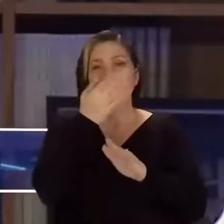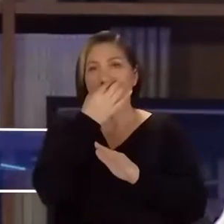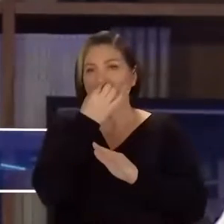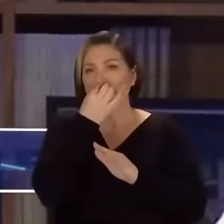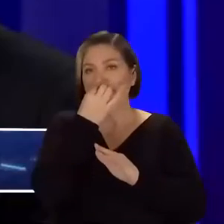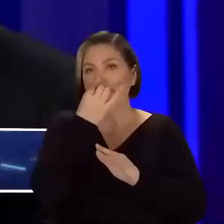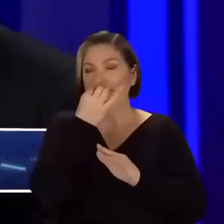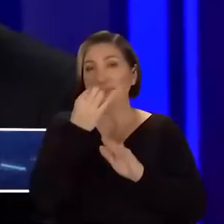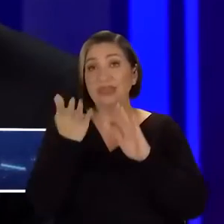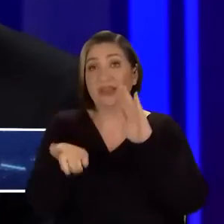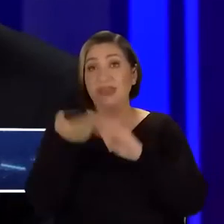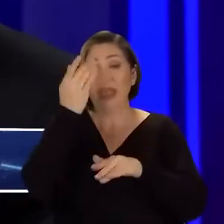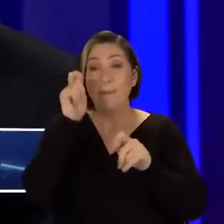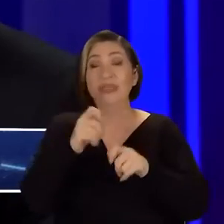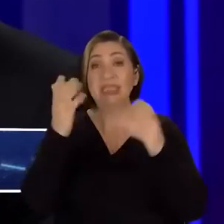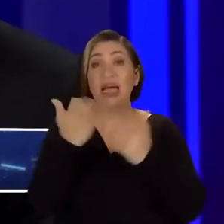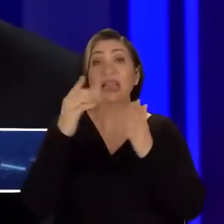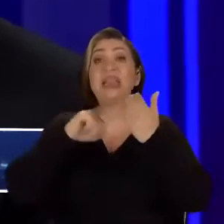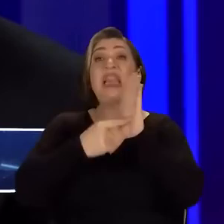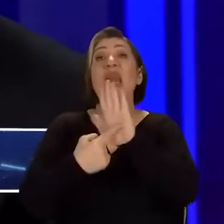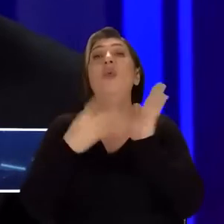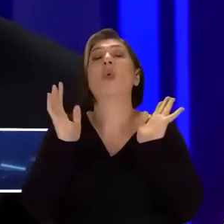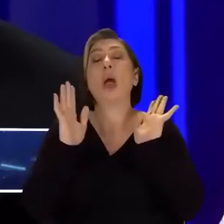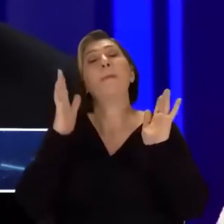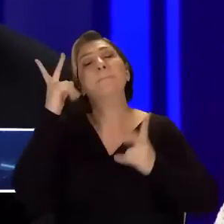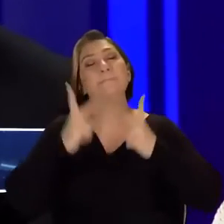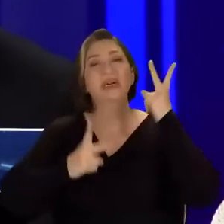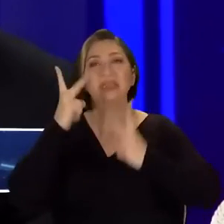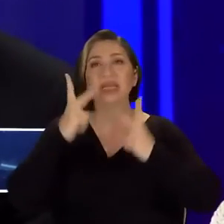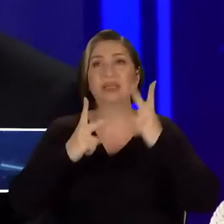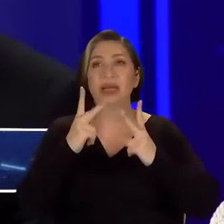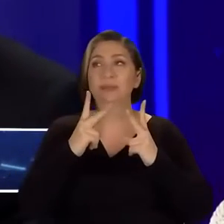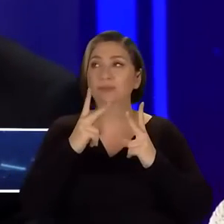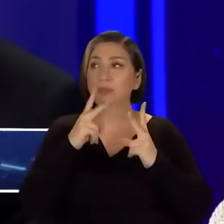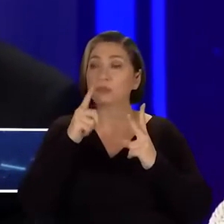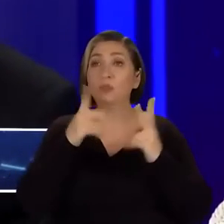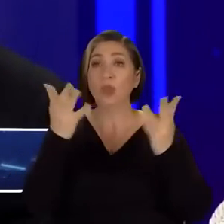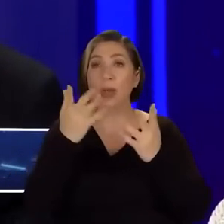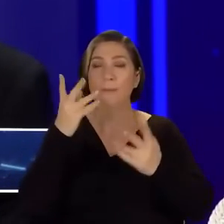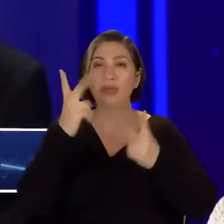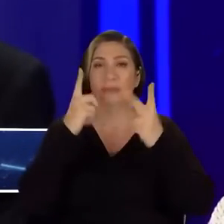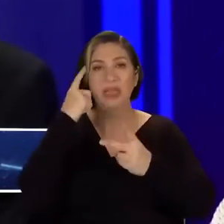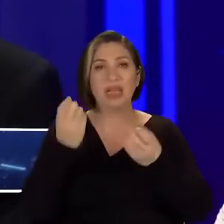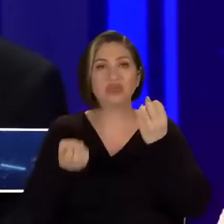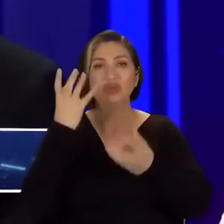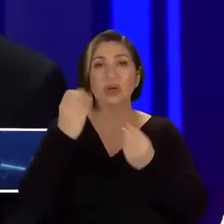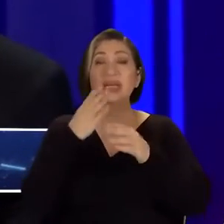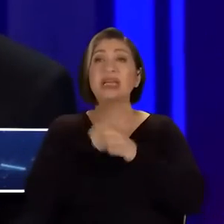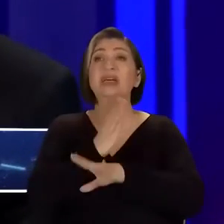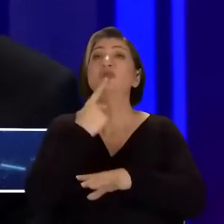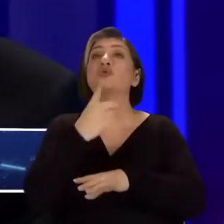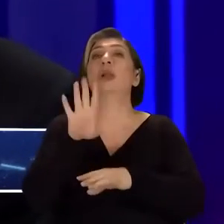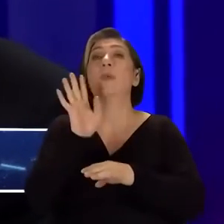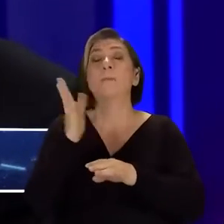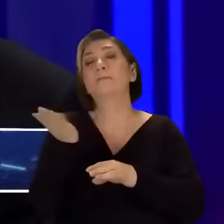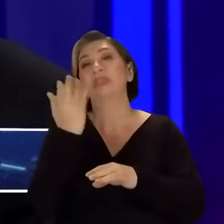olabilir yani. Daha fazla yapıldığına dair bir delil yok. Bazen de böyle ortaya bazı bilgiler çıkıyor ama gerçeği yansıtmıyor.